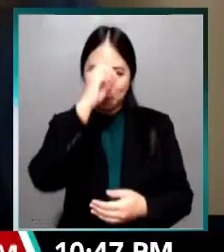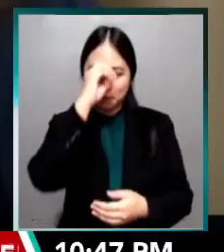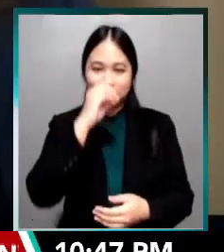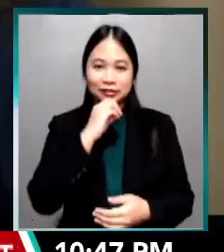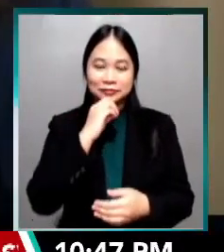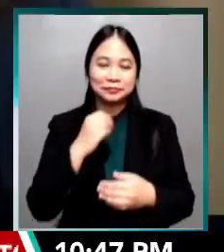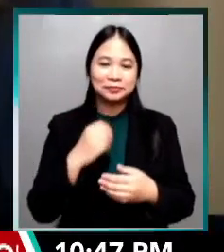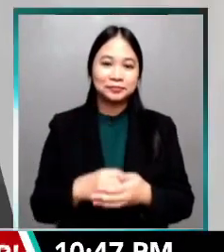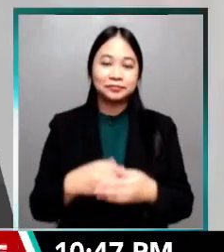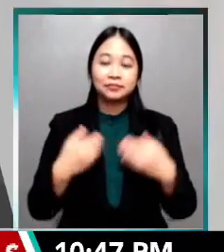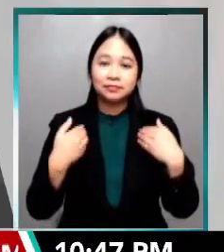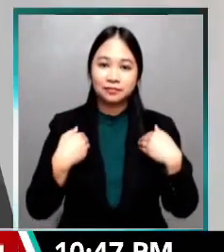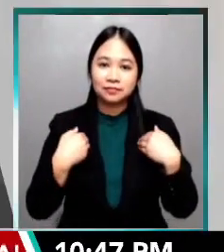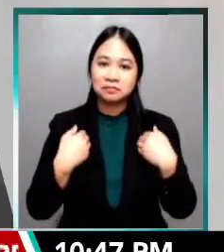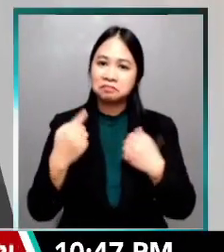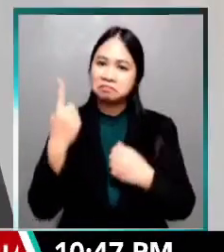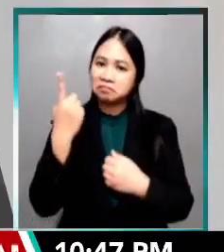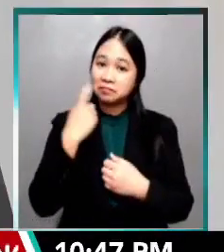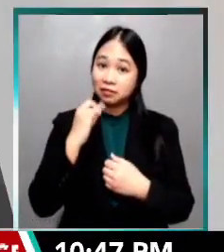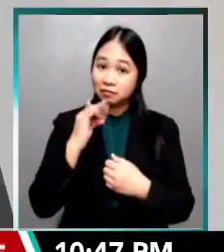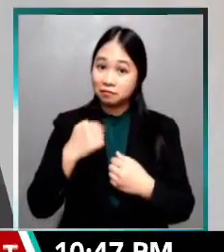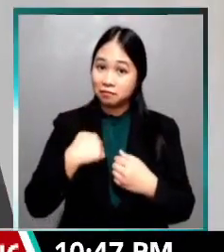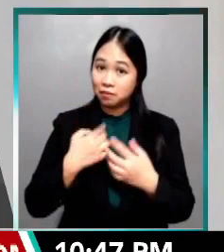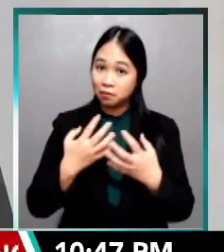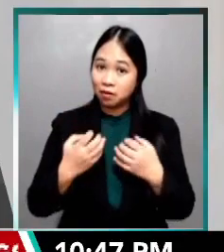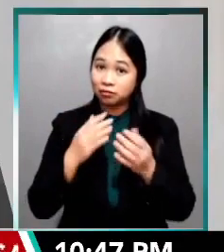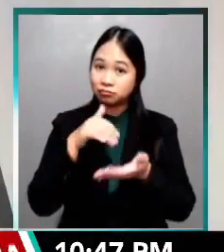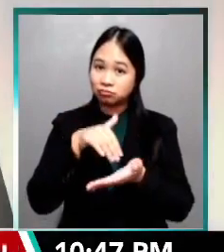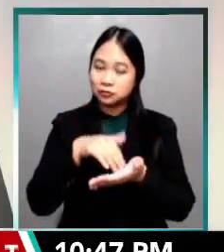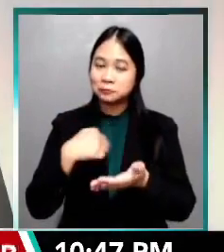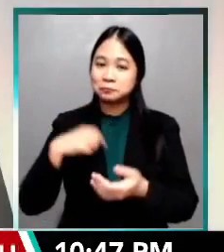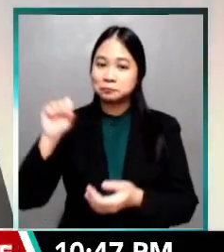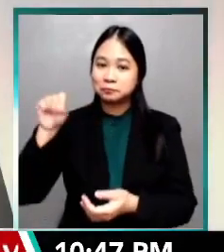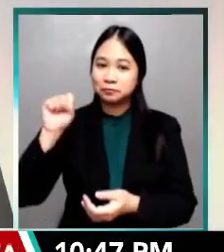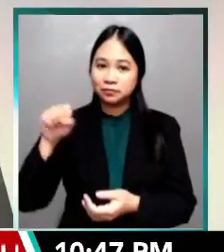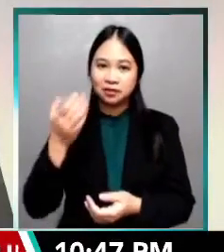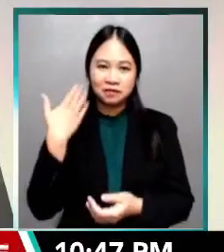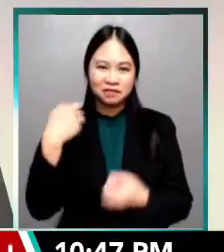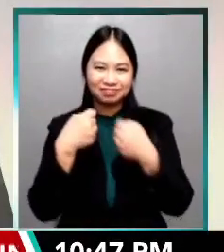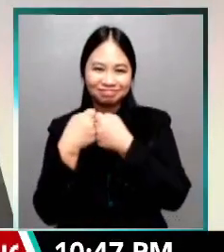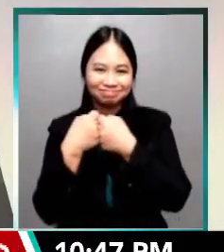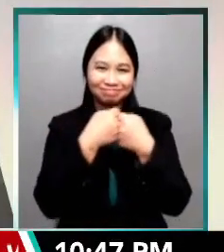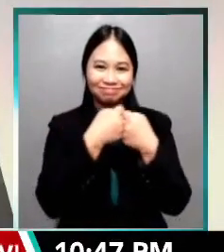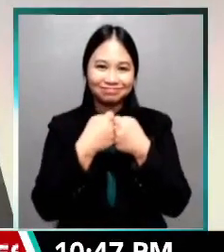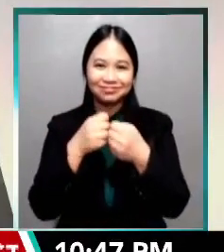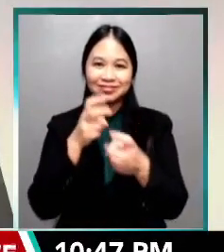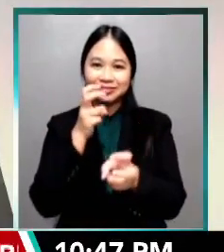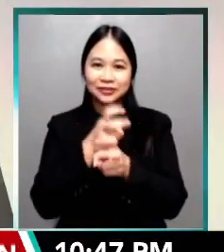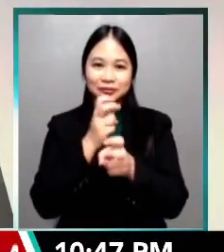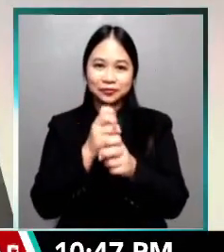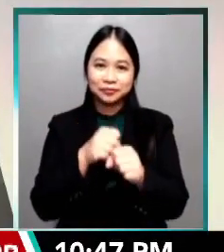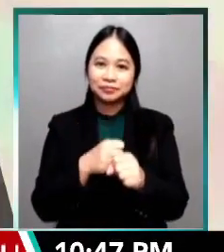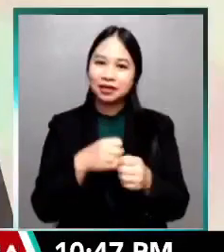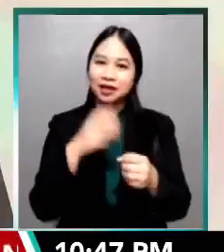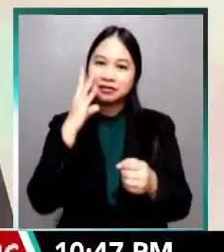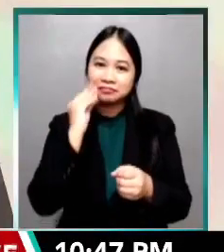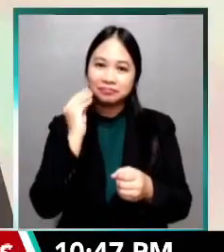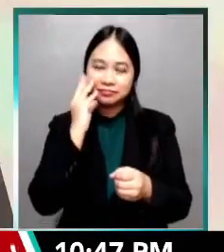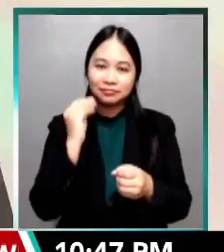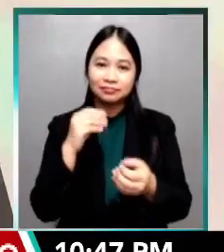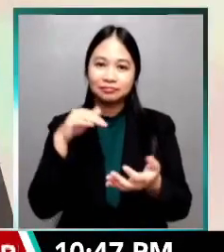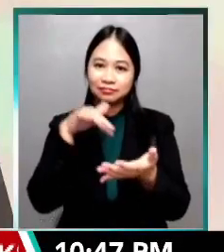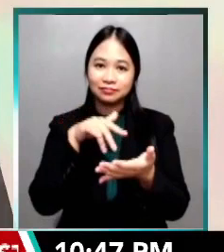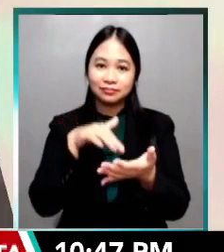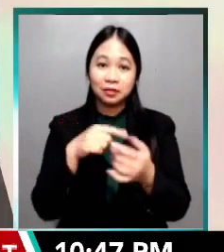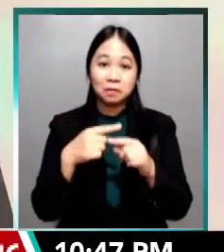kong mag-aral. Struggle daw ang pagsisimula niyang mag-aral. Pero kalaunan, ang mga kasama niyang mga bata, kuya na